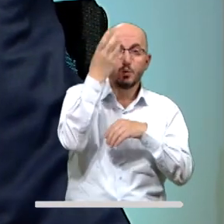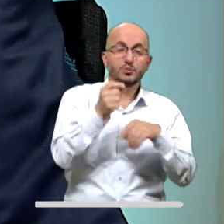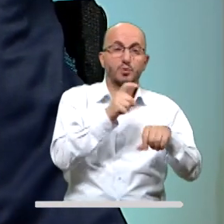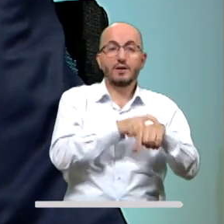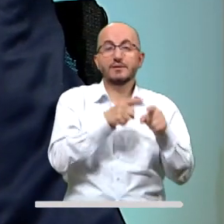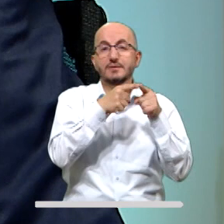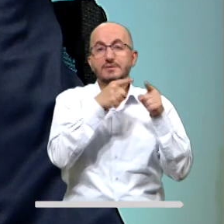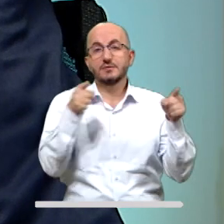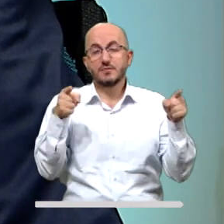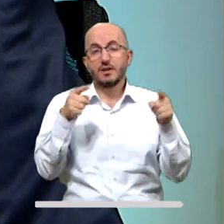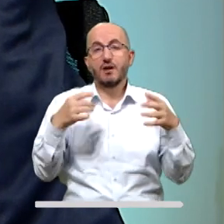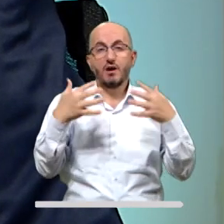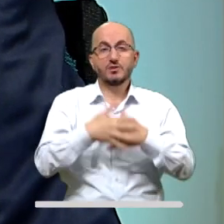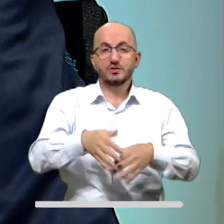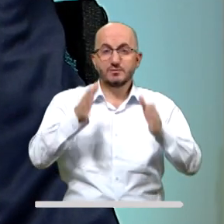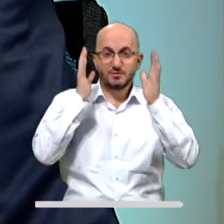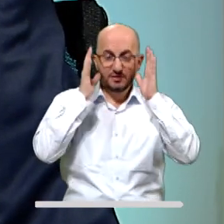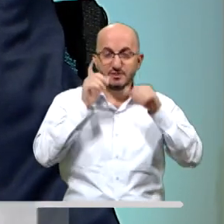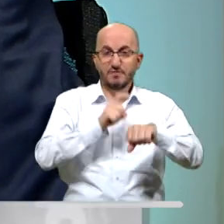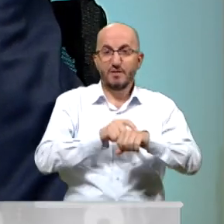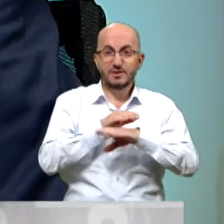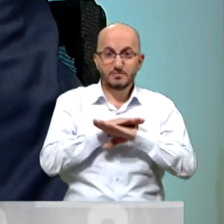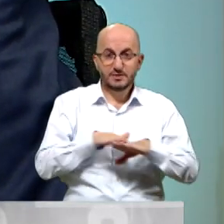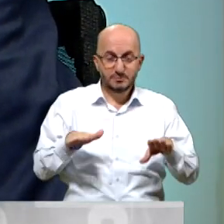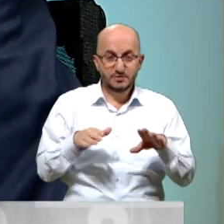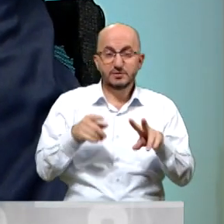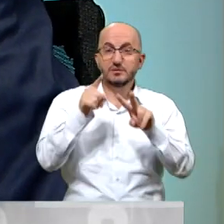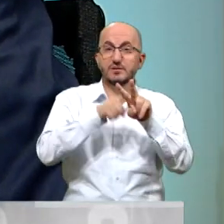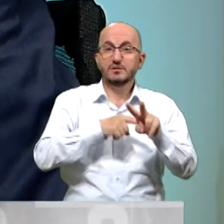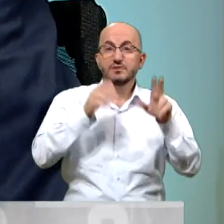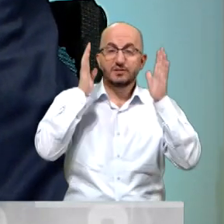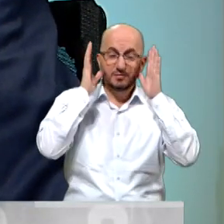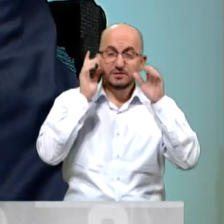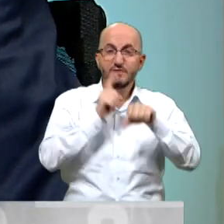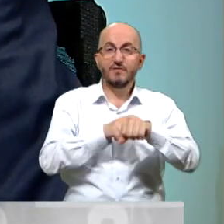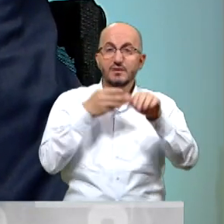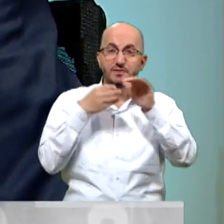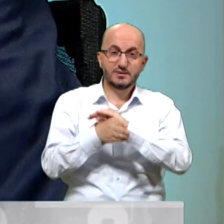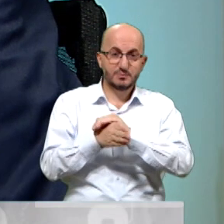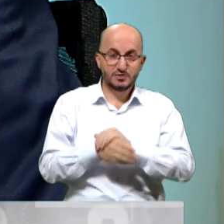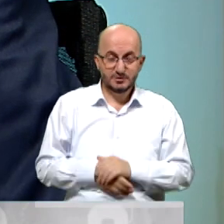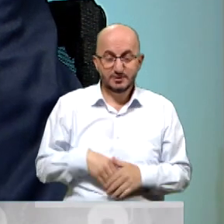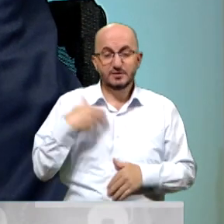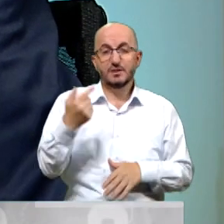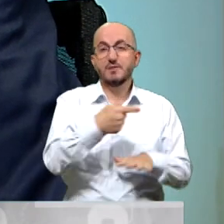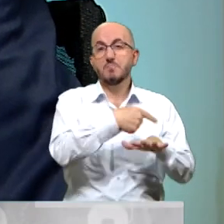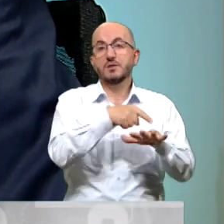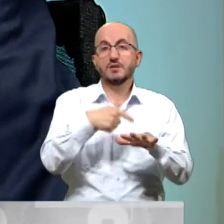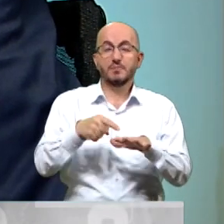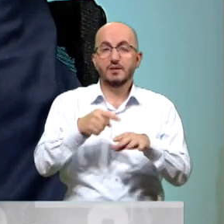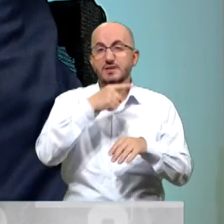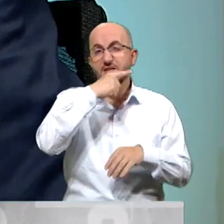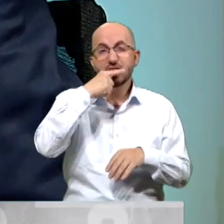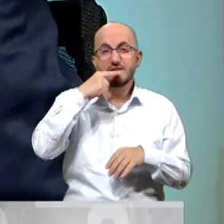itibaren artık akşam namazının vakti çıkmış, yatsı namazının vakti girmiştir. Diğer mezheplerde de ki